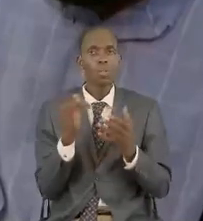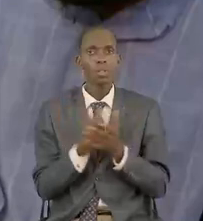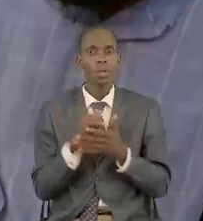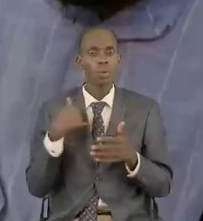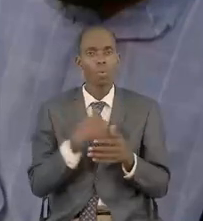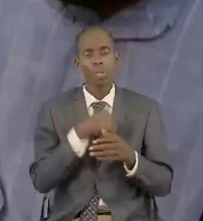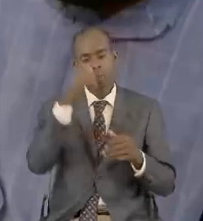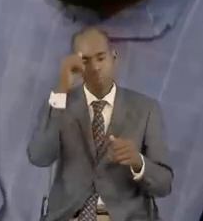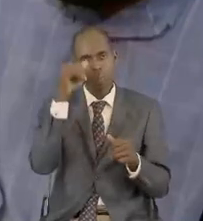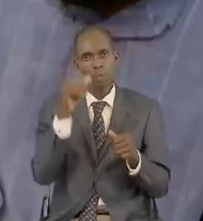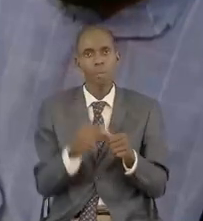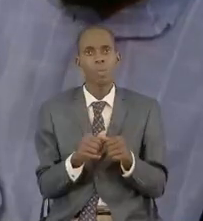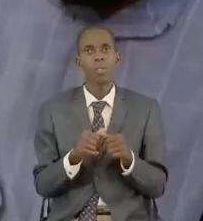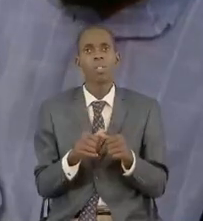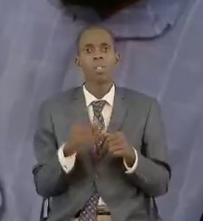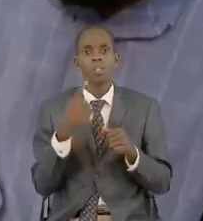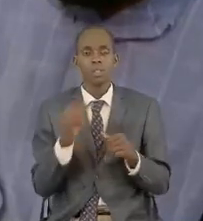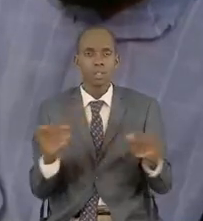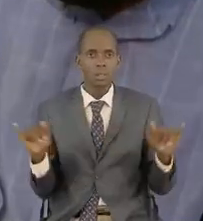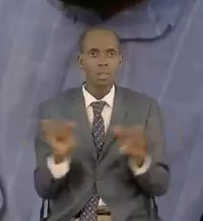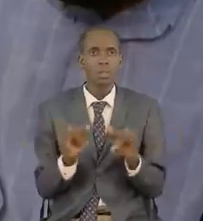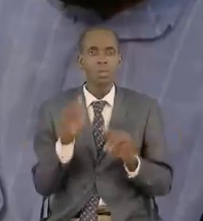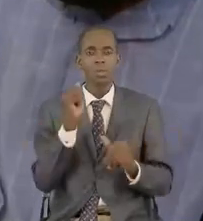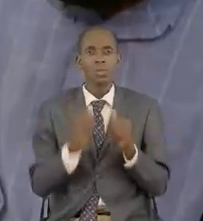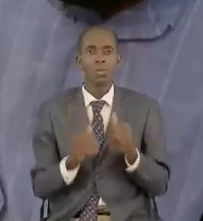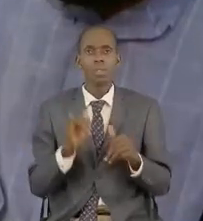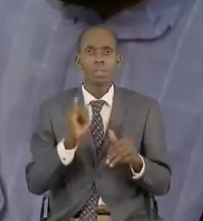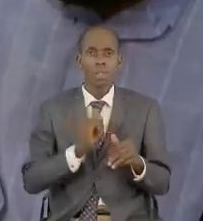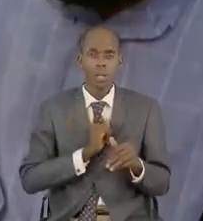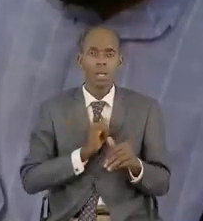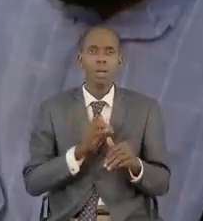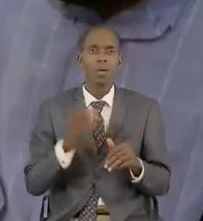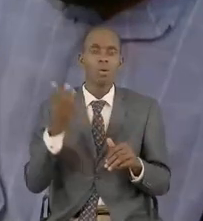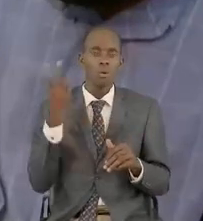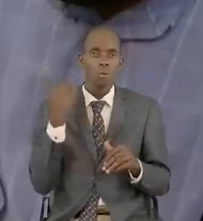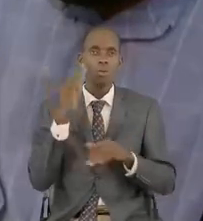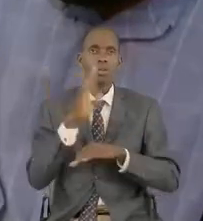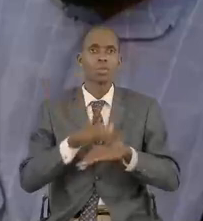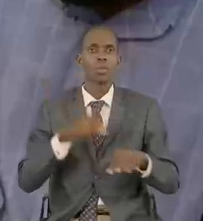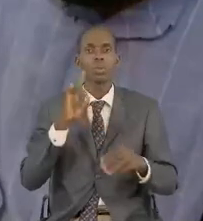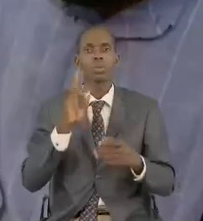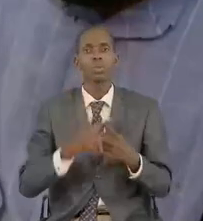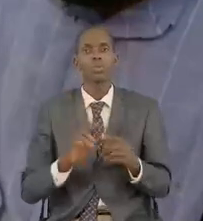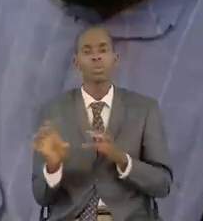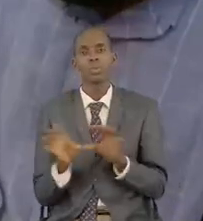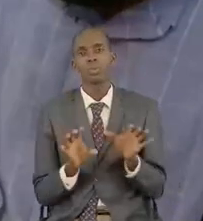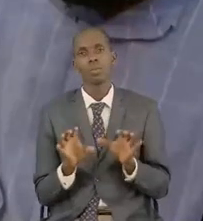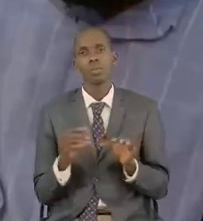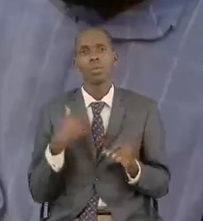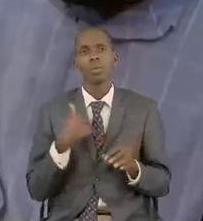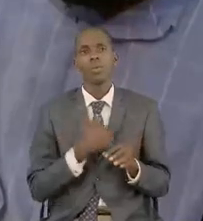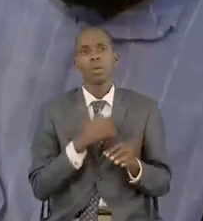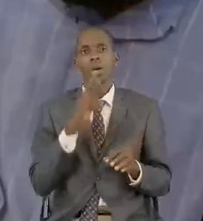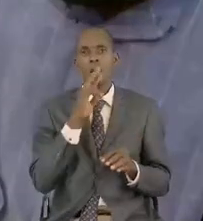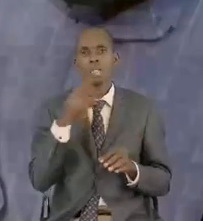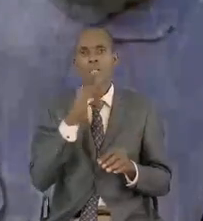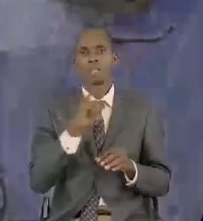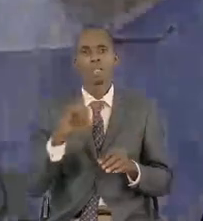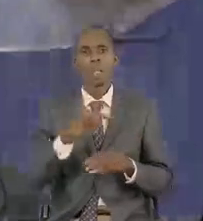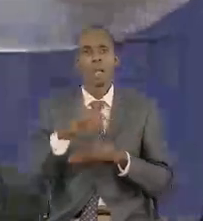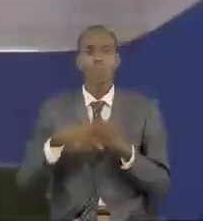que j'ai bien eu soin de faire nous parlons de la confirmation